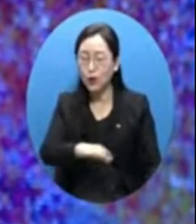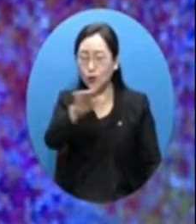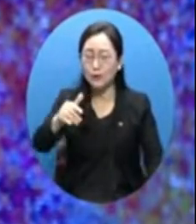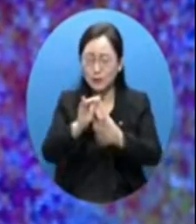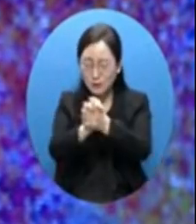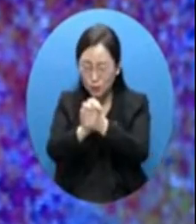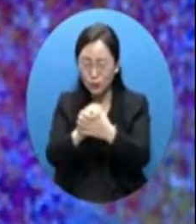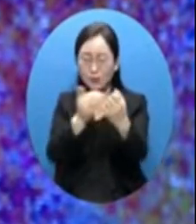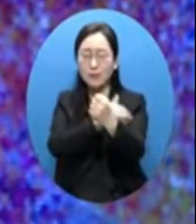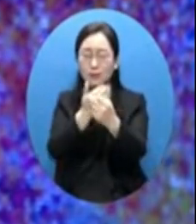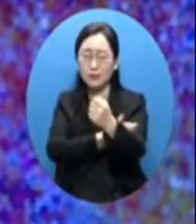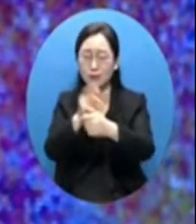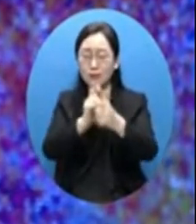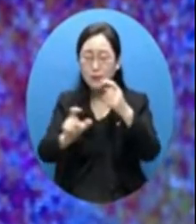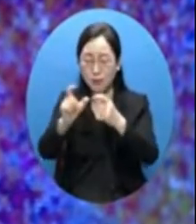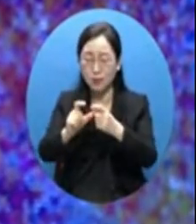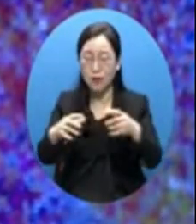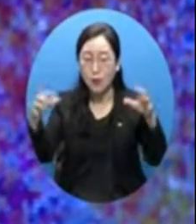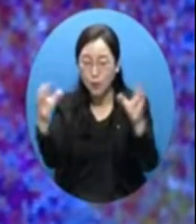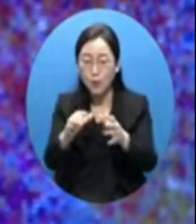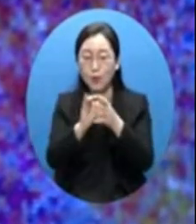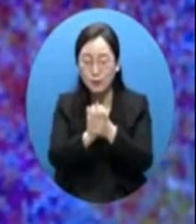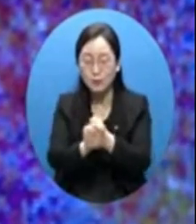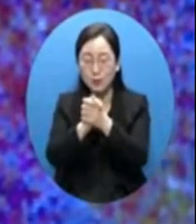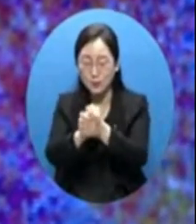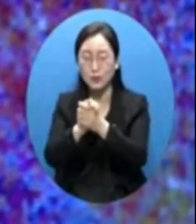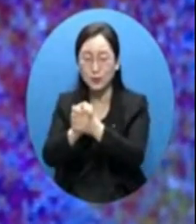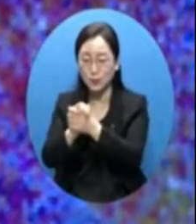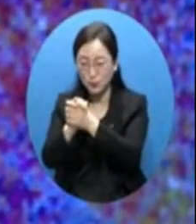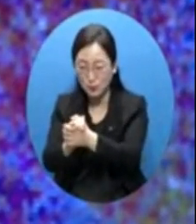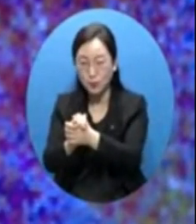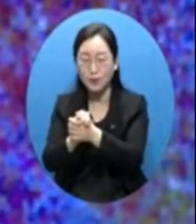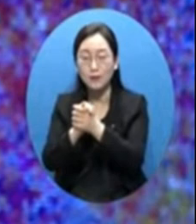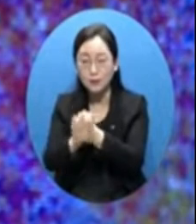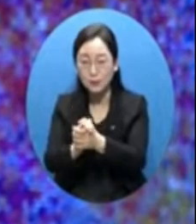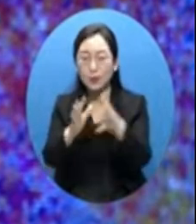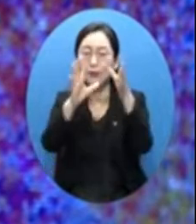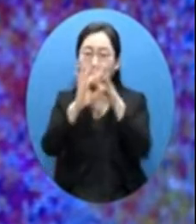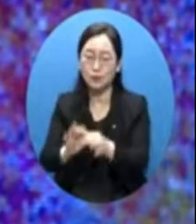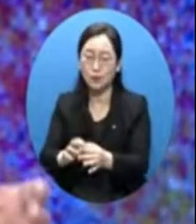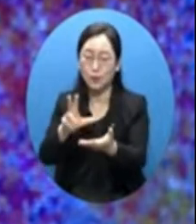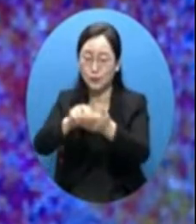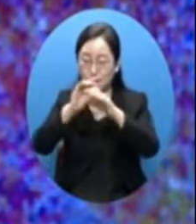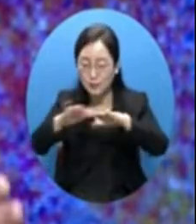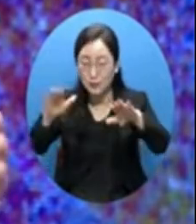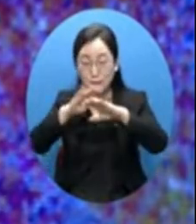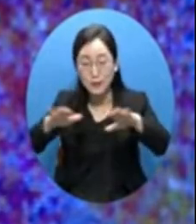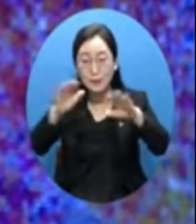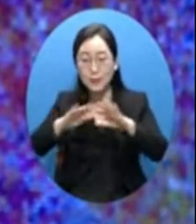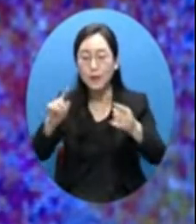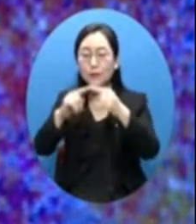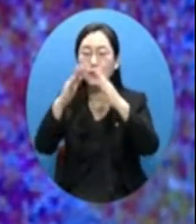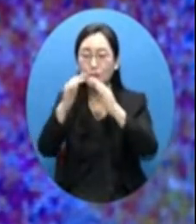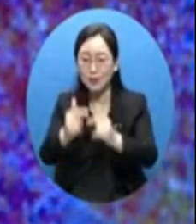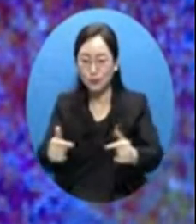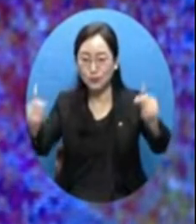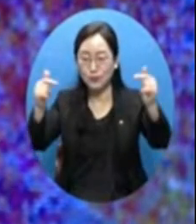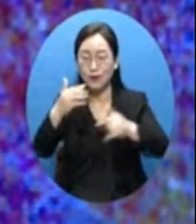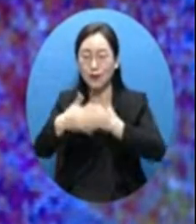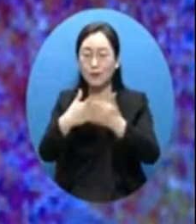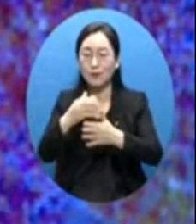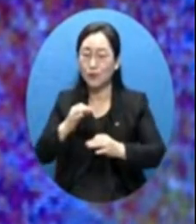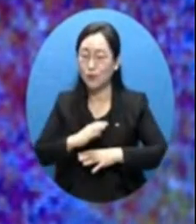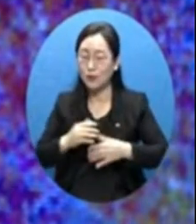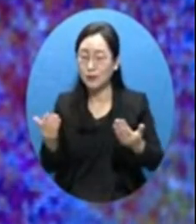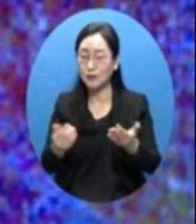더하여 주어서 모이면 기도하고 또 기도하고 또 기도하고 또 기도해서 문제를 해결하고 교회를 부흥시키고 하나님의 놀라운 역사를